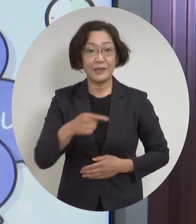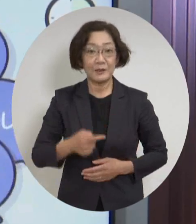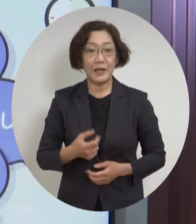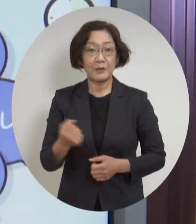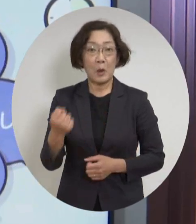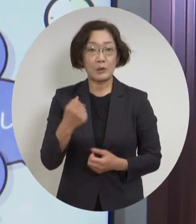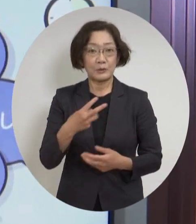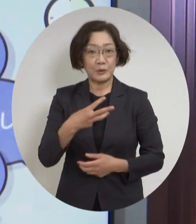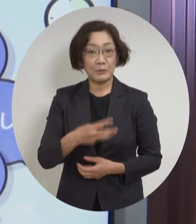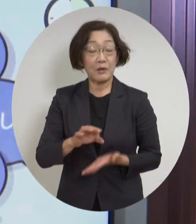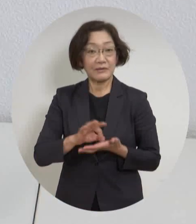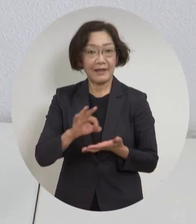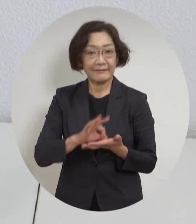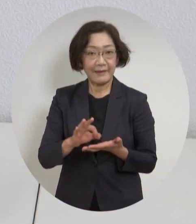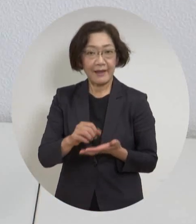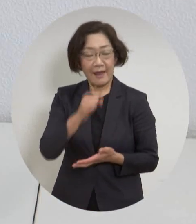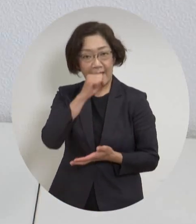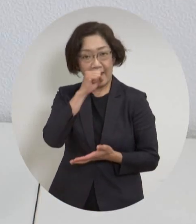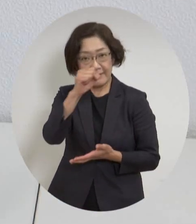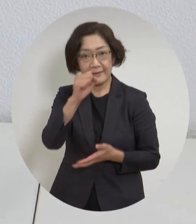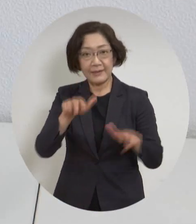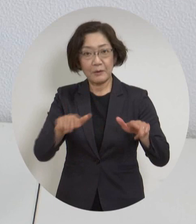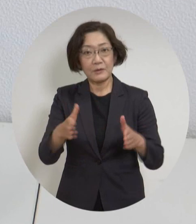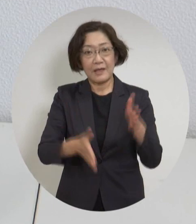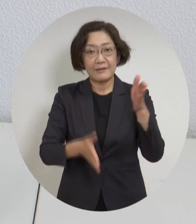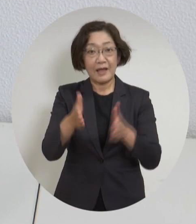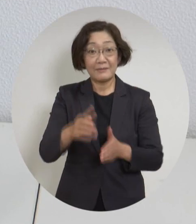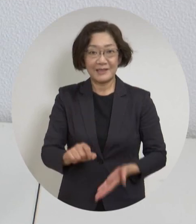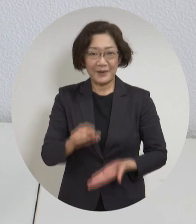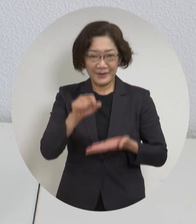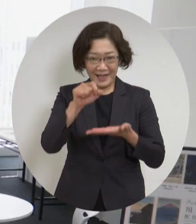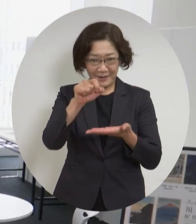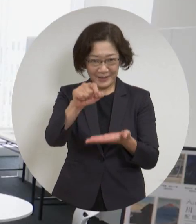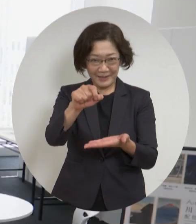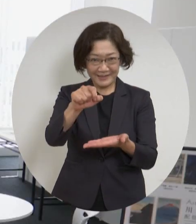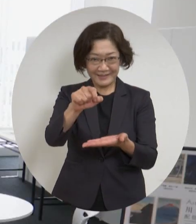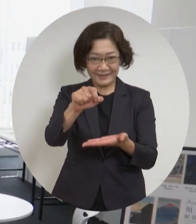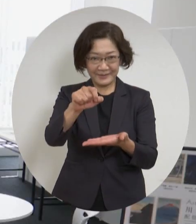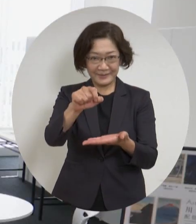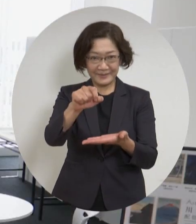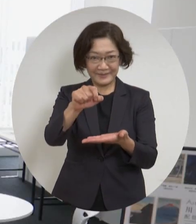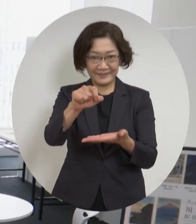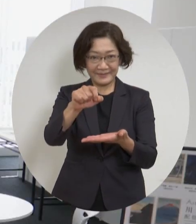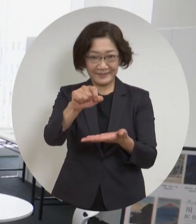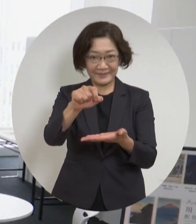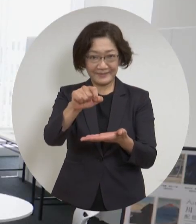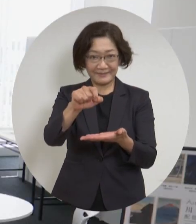強みを生かしていくことで、より質の高い行政サービスの提供につなげていきます。